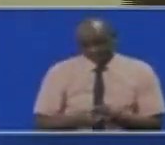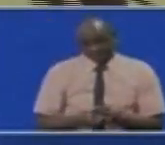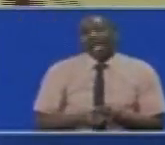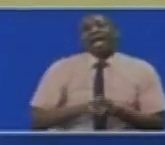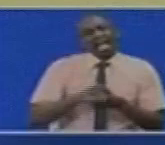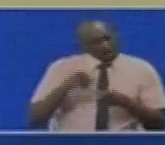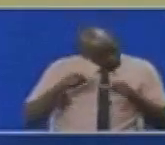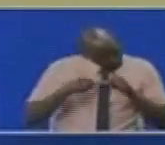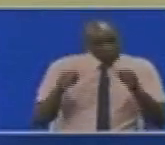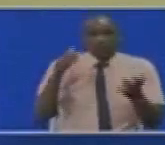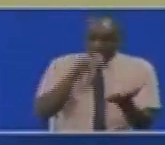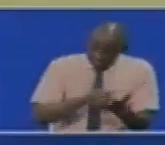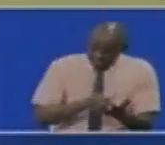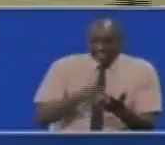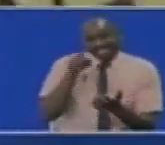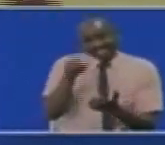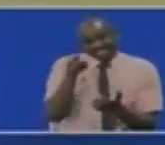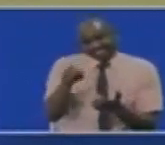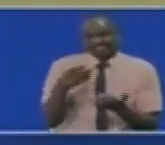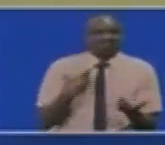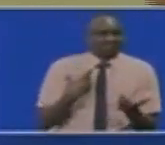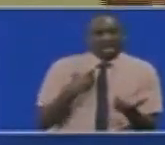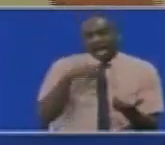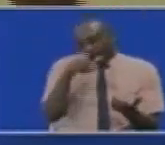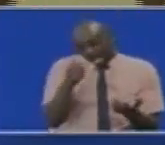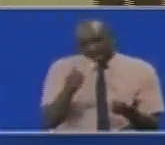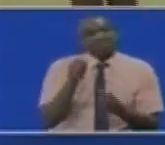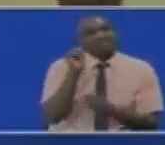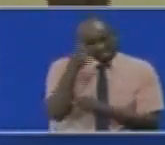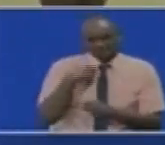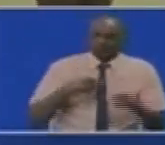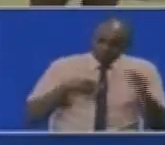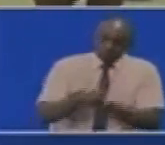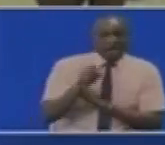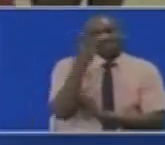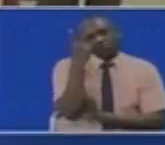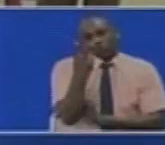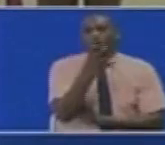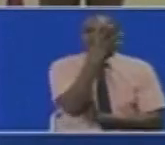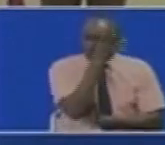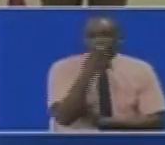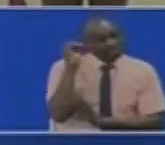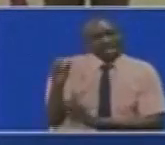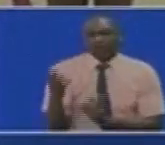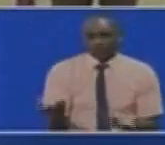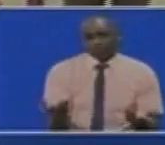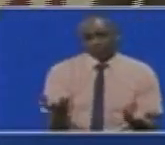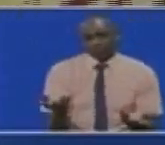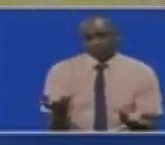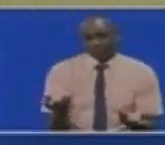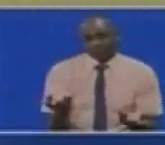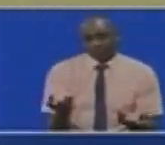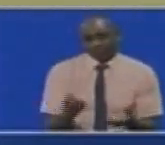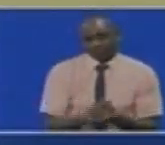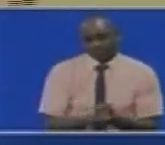Mambo yalizidi kuendea mrama Weatherhead baada ya Audrey Omaido kufunga mabao mawili na kufanya mambo kuwa mabao mani kwa sufuri.